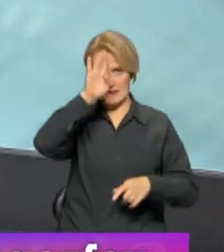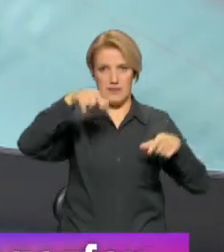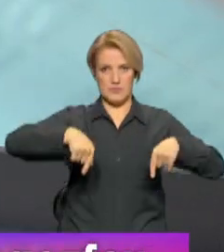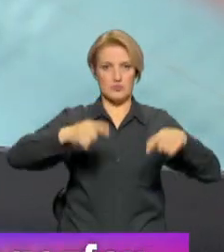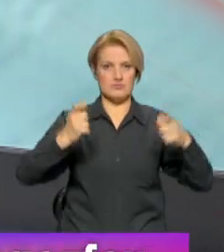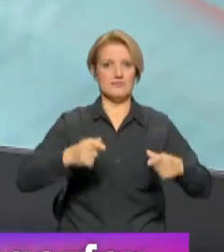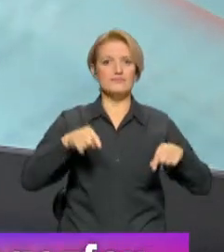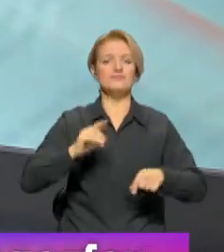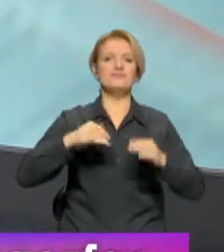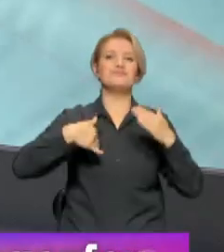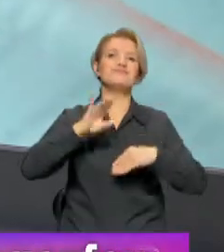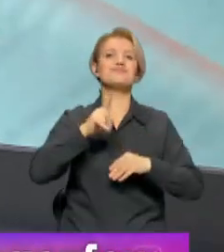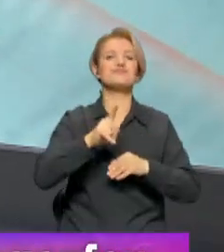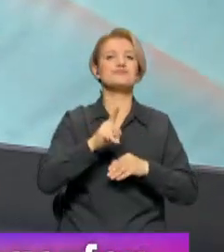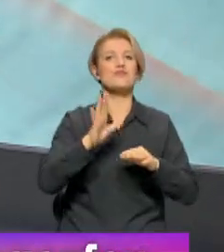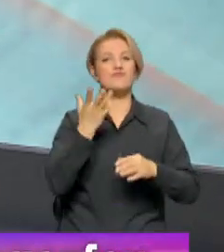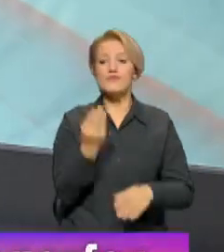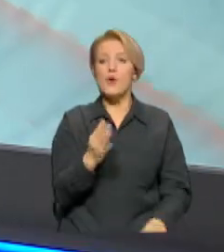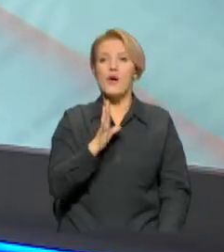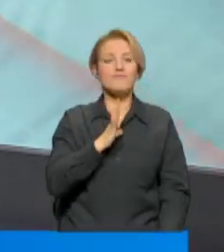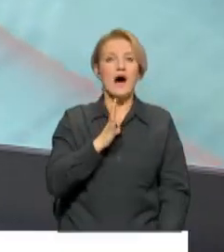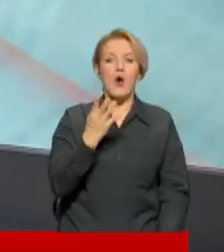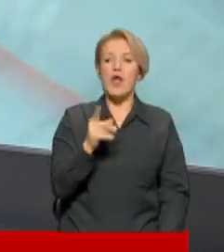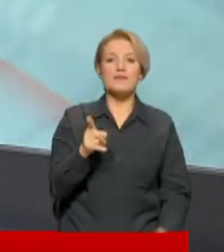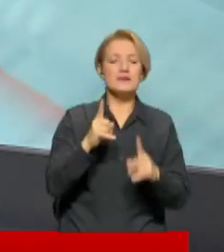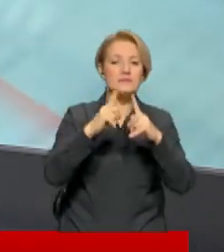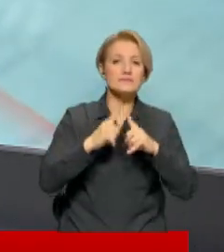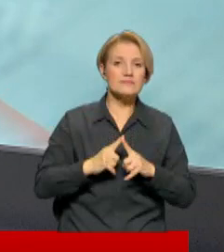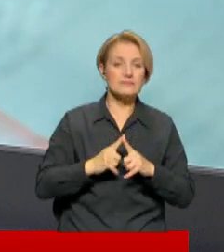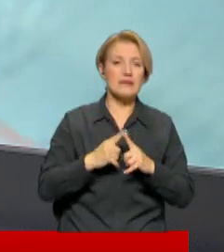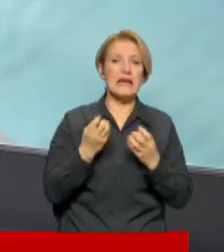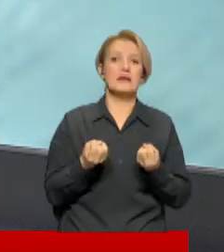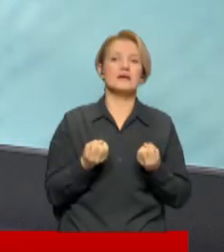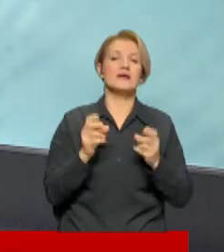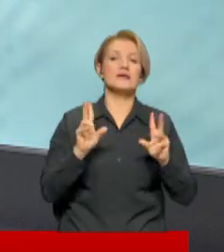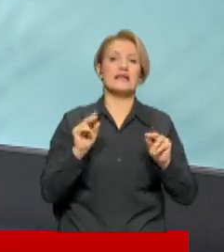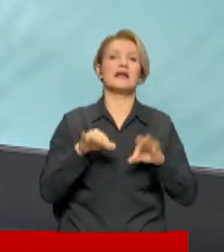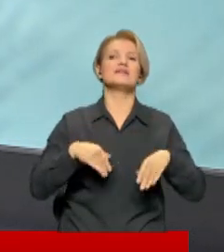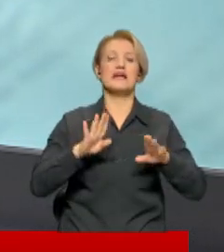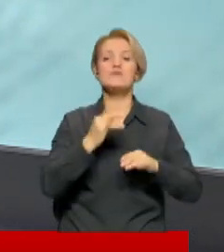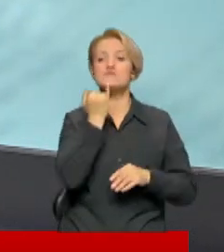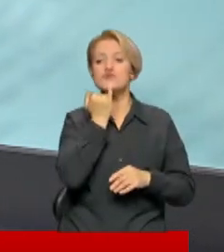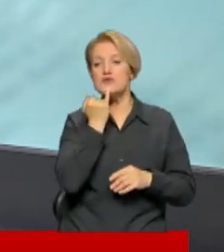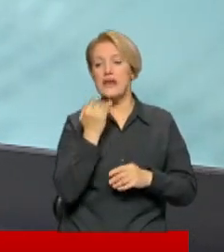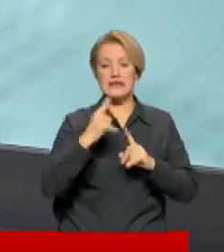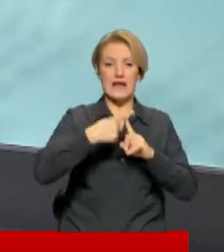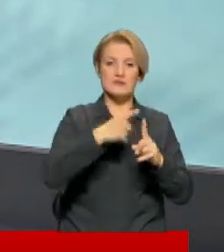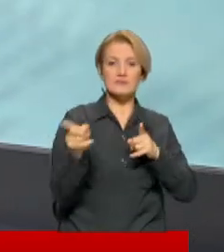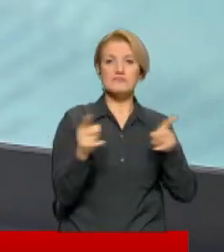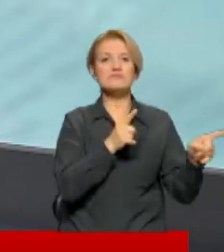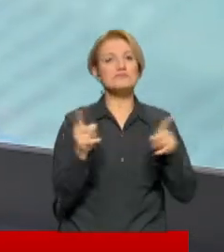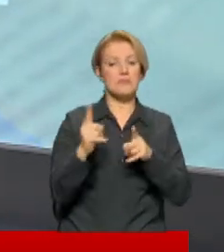daha fazla ama mevcuttaki taksi sayısı yeterli değil bir de Müşteri taksi arasında taksici arasında